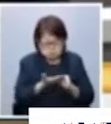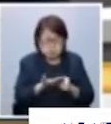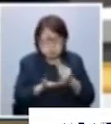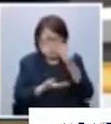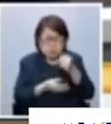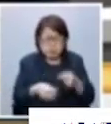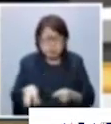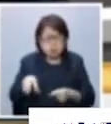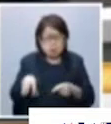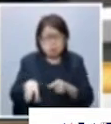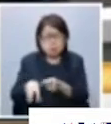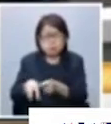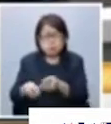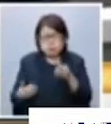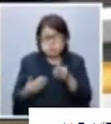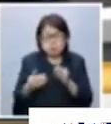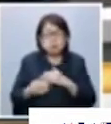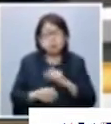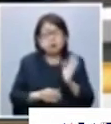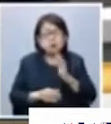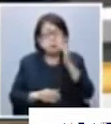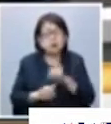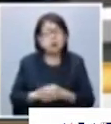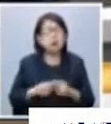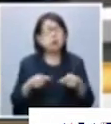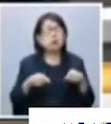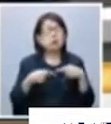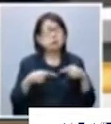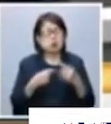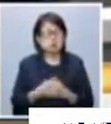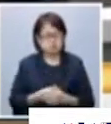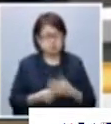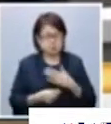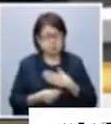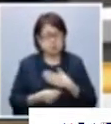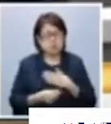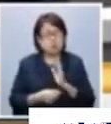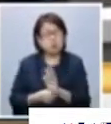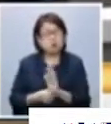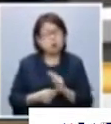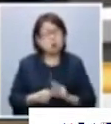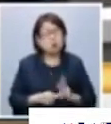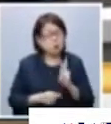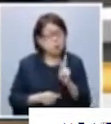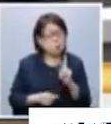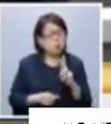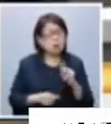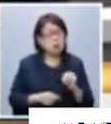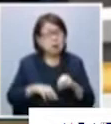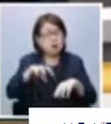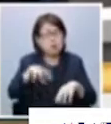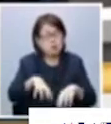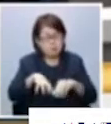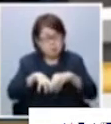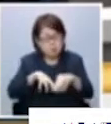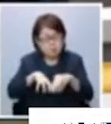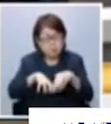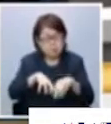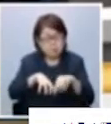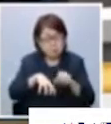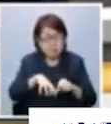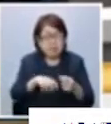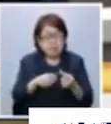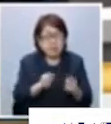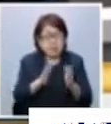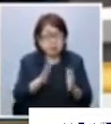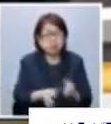งต่างประเทศตอบว่าของเขามีลักษณะเป็นกรมก็จริงแต่มีลักษณะบุคลากรนะครับลักษณะง